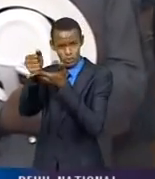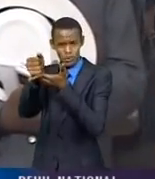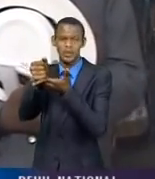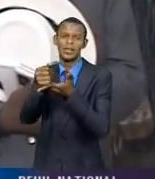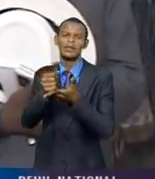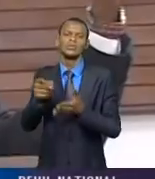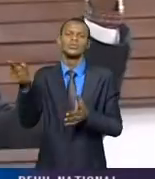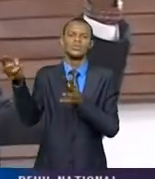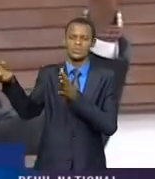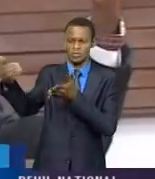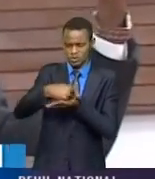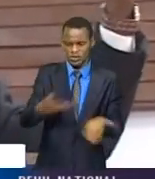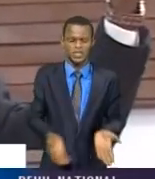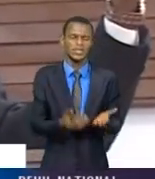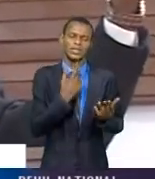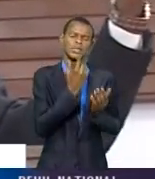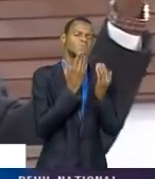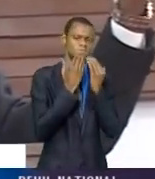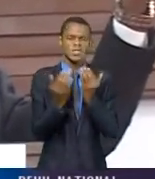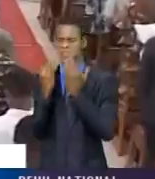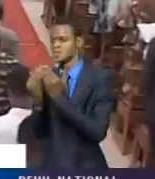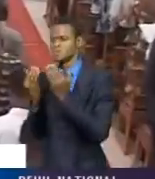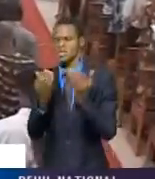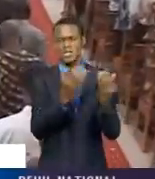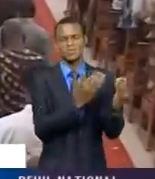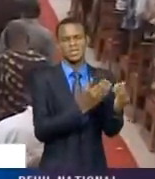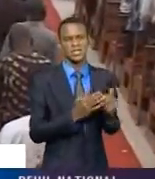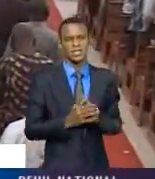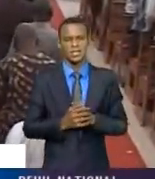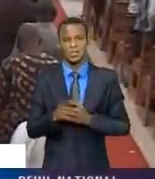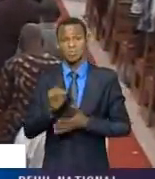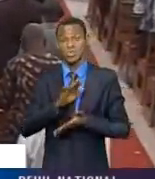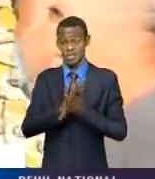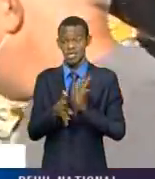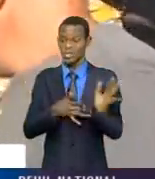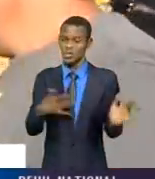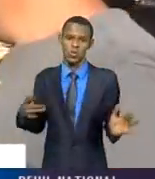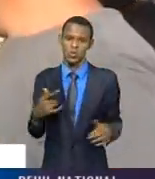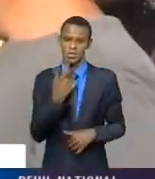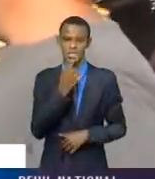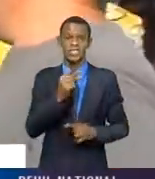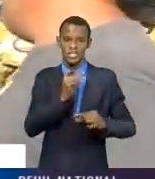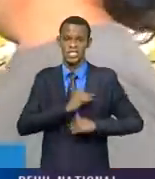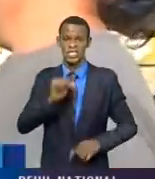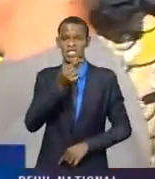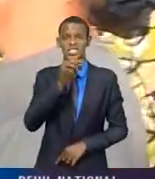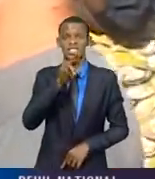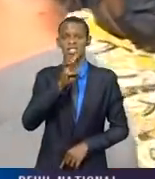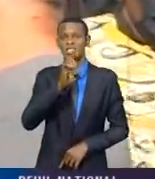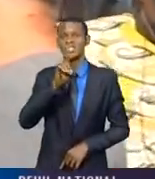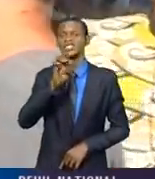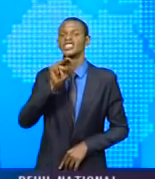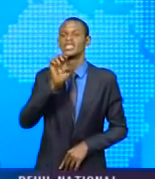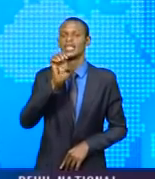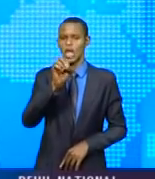avec elle nous volonté les jets d eau et des cils désormais que les actions seront posées dans le sens beiténou